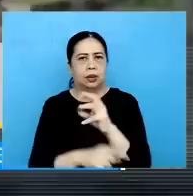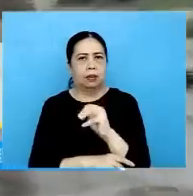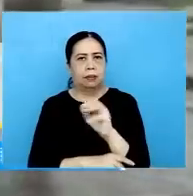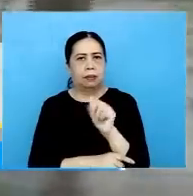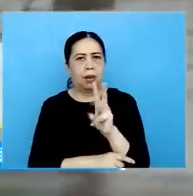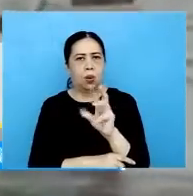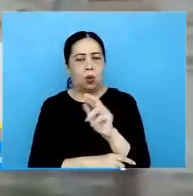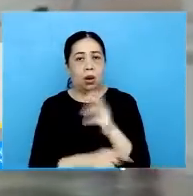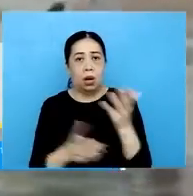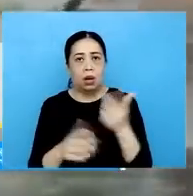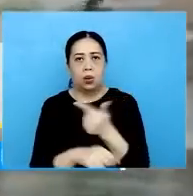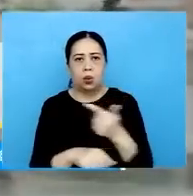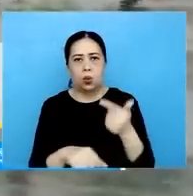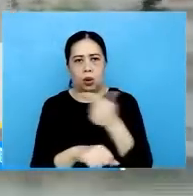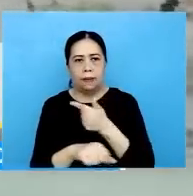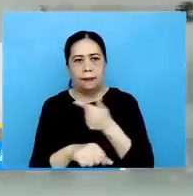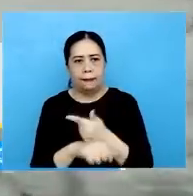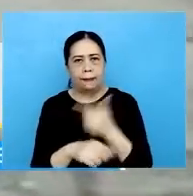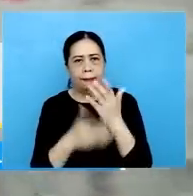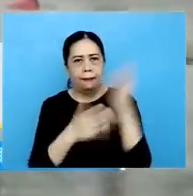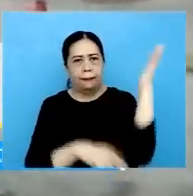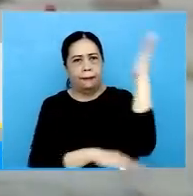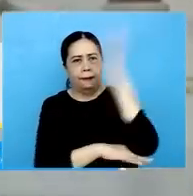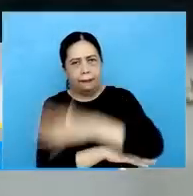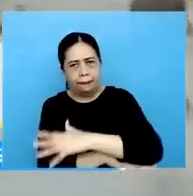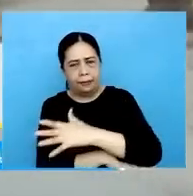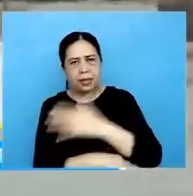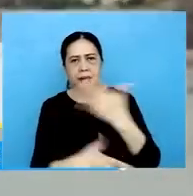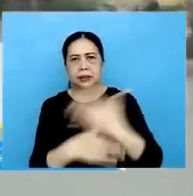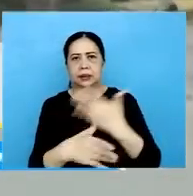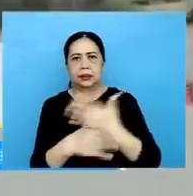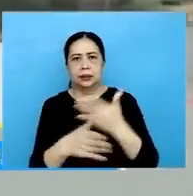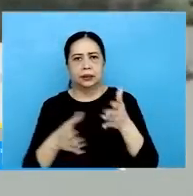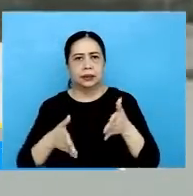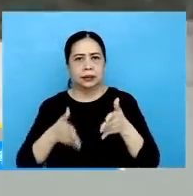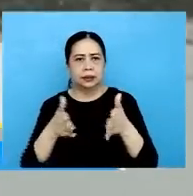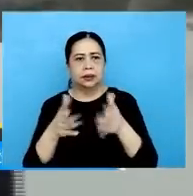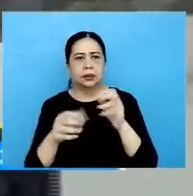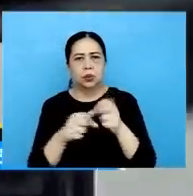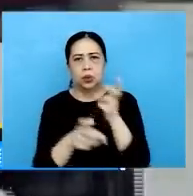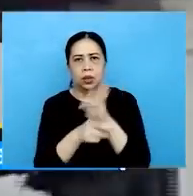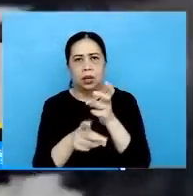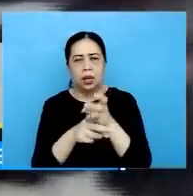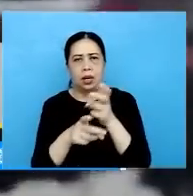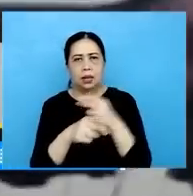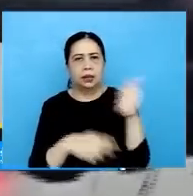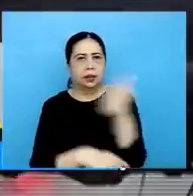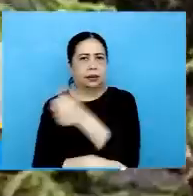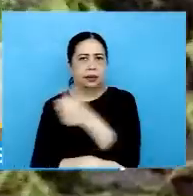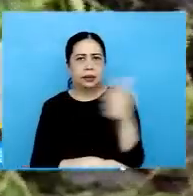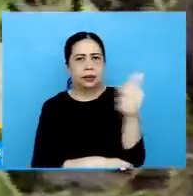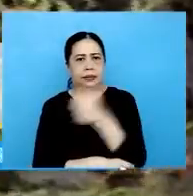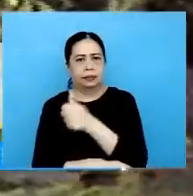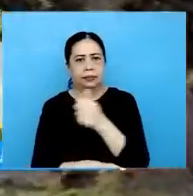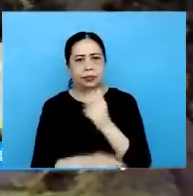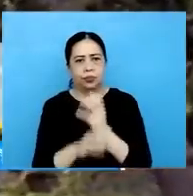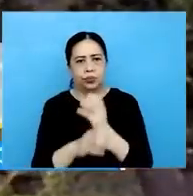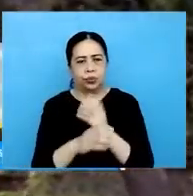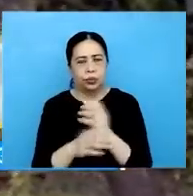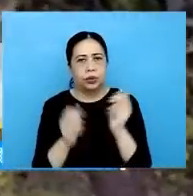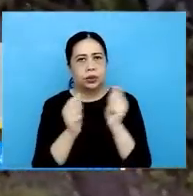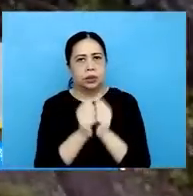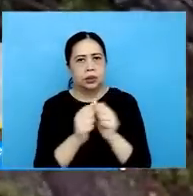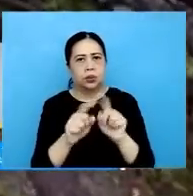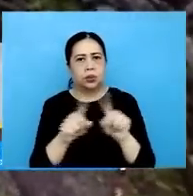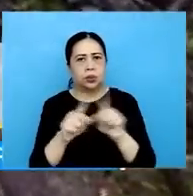Guam. Ang ilan sa mga bumagsak na puno humambalang sa kalsada kaya pahirapan ang biyahe ng mga motorista. Kabi-kabila rin